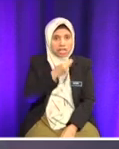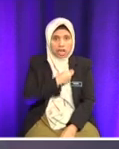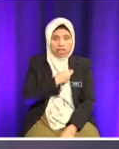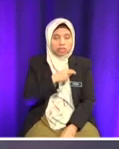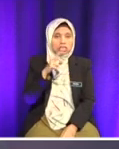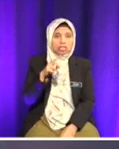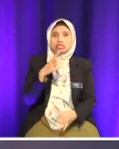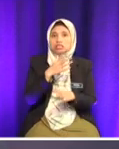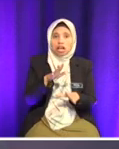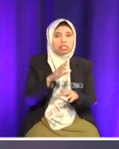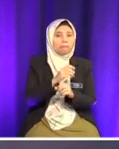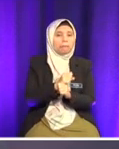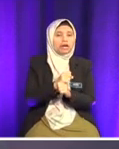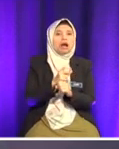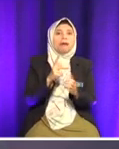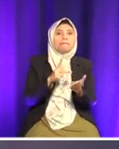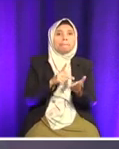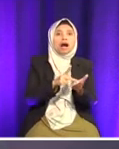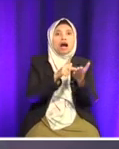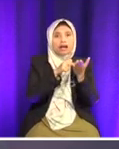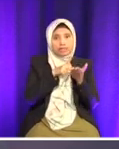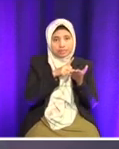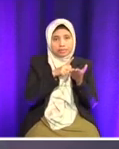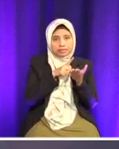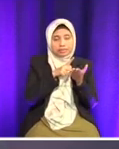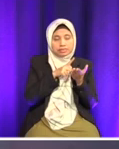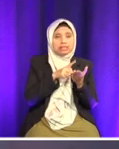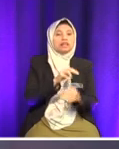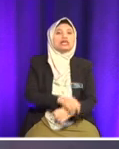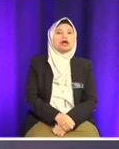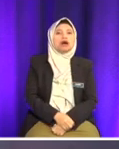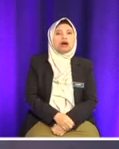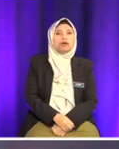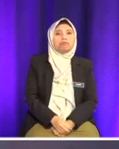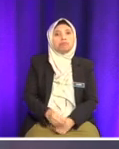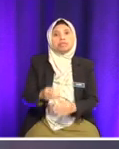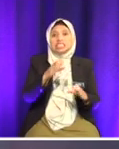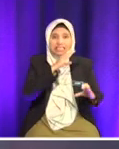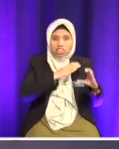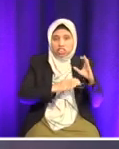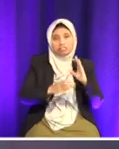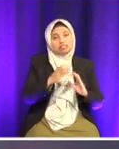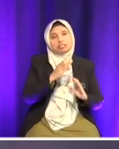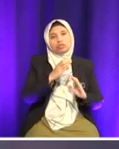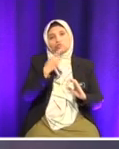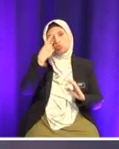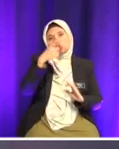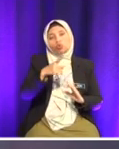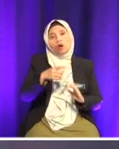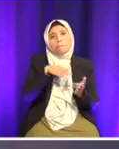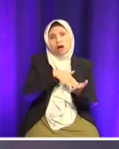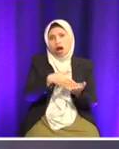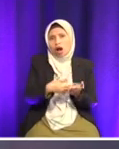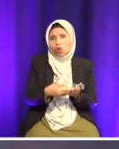kita tidak dapat pahala sebagaimana hadis rasulullah shallallahu alaihi wasallam berasaplah untuk bangun